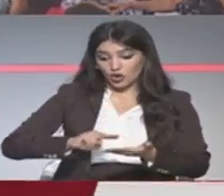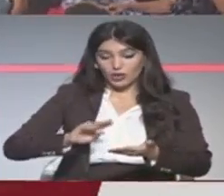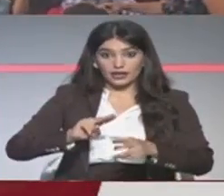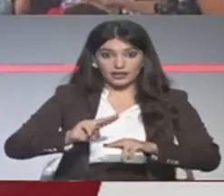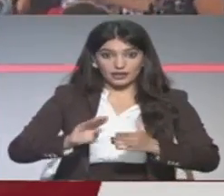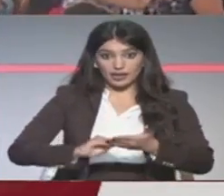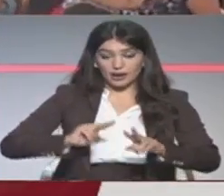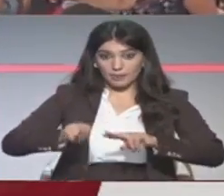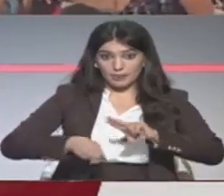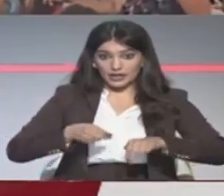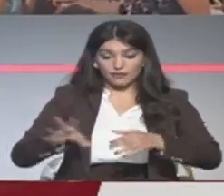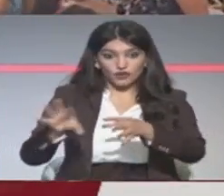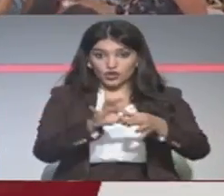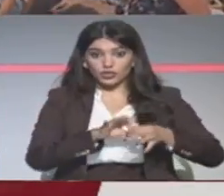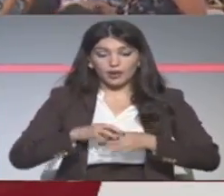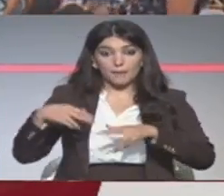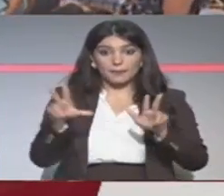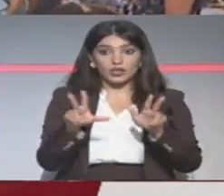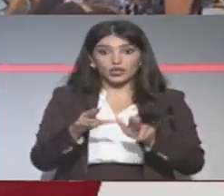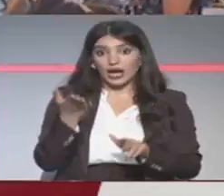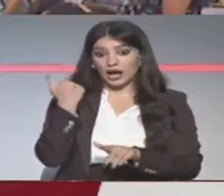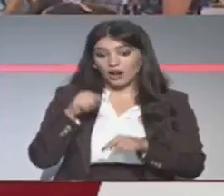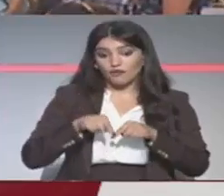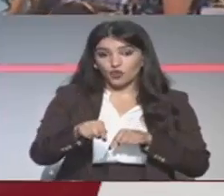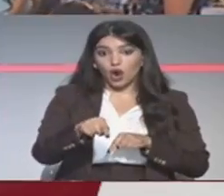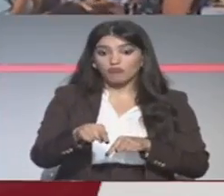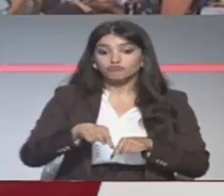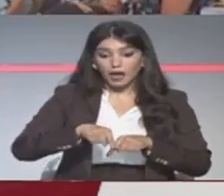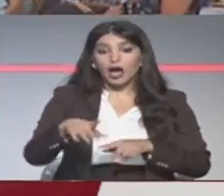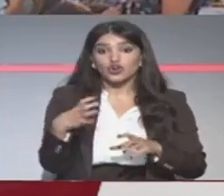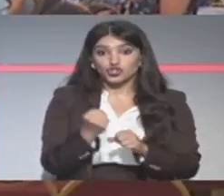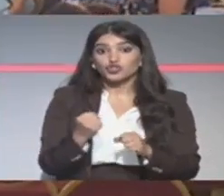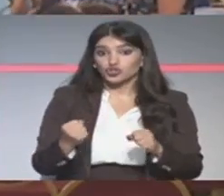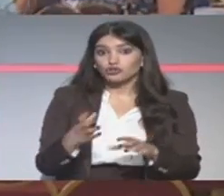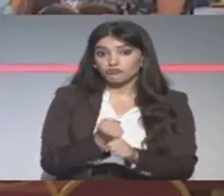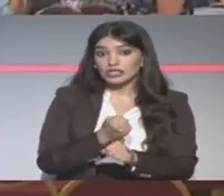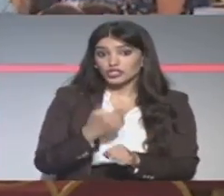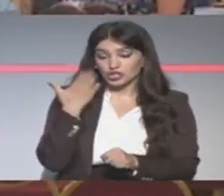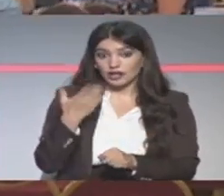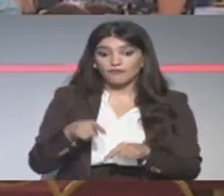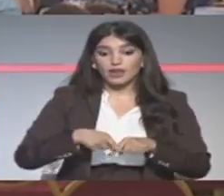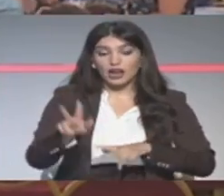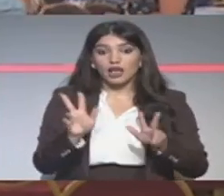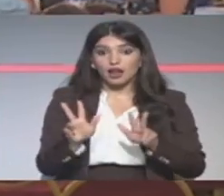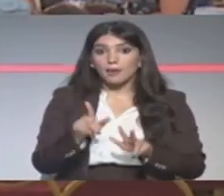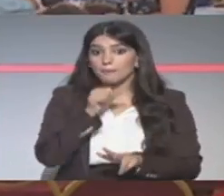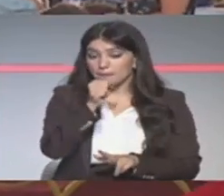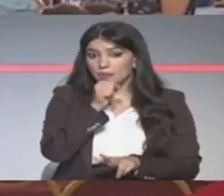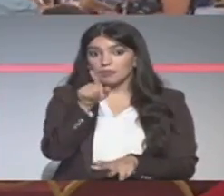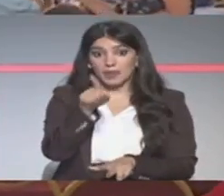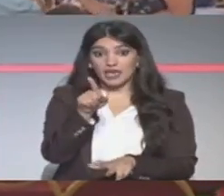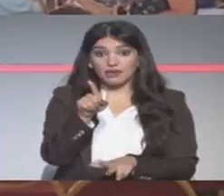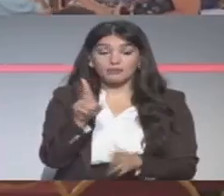المشتركة لقطاع الإعلام واعتبرت في تلك الفترة خطوة جيدة جدا في الحقيقة في قطاعنا الإعلامي، ولكن